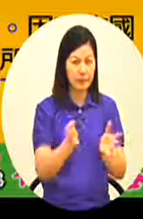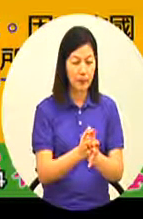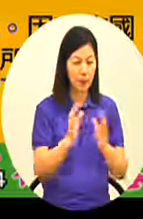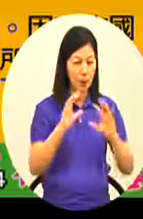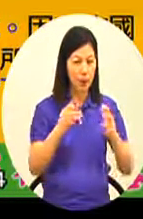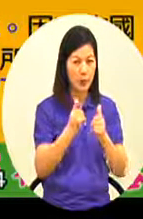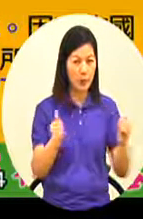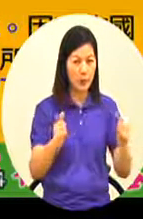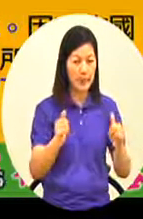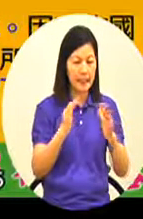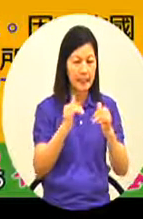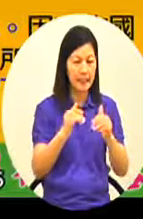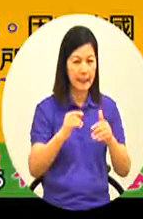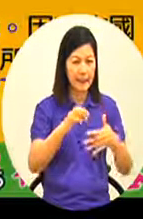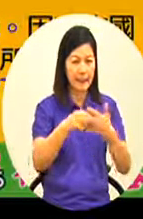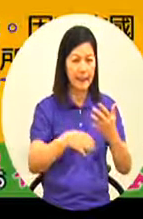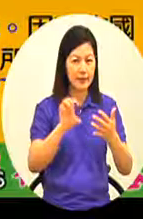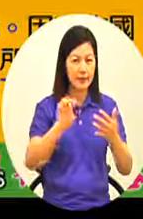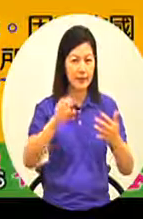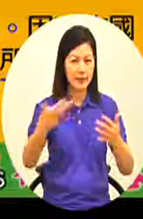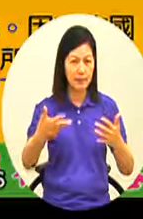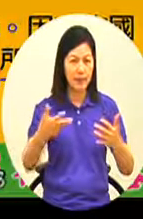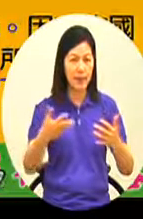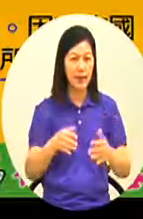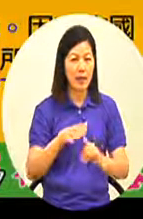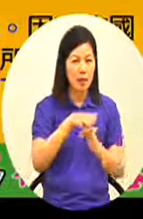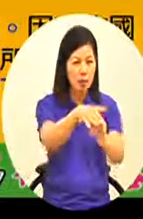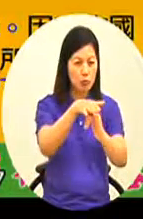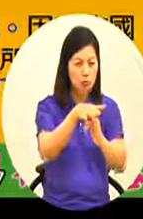例第48条，在出殡